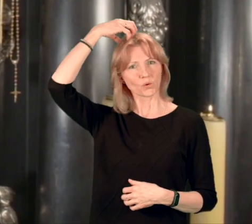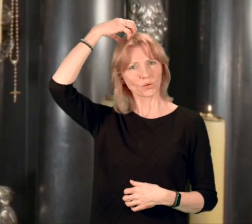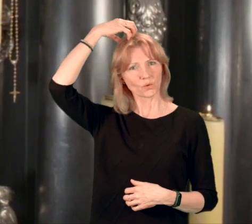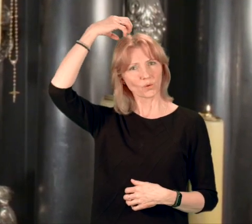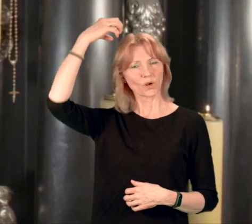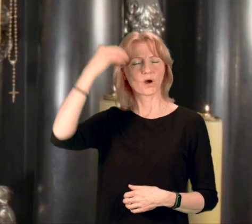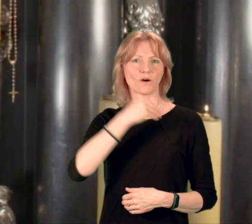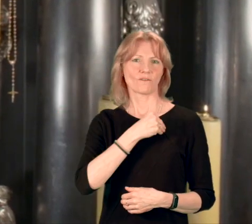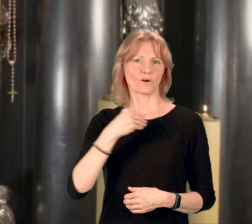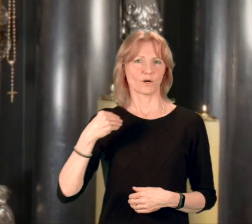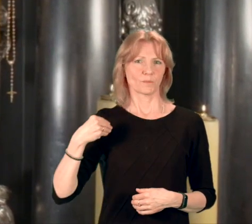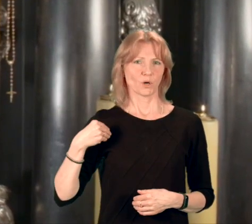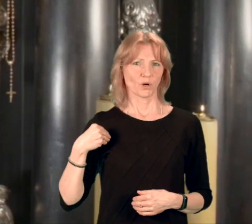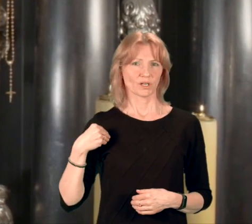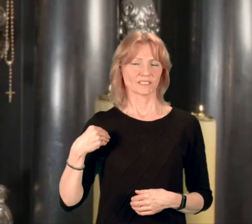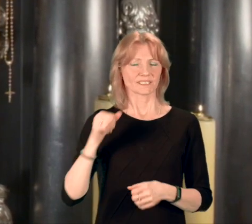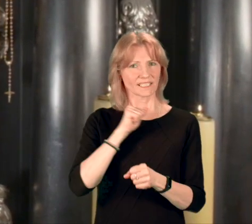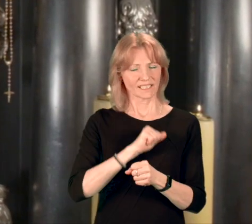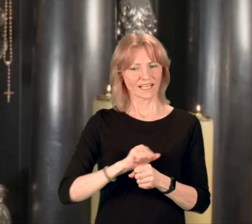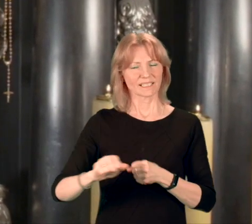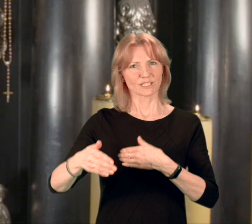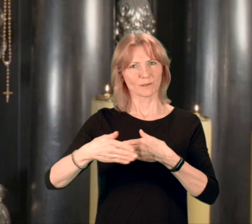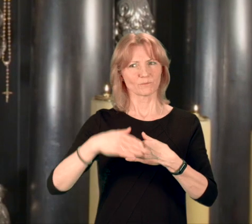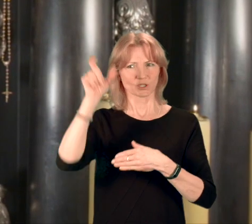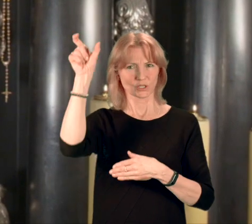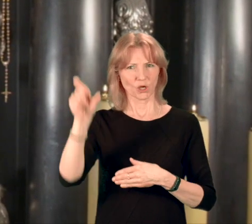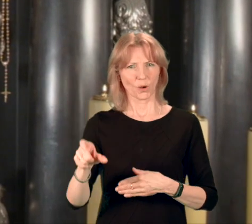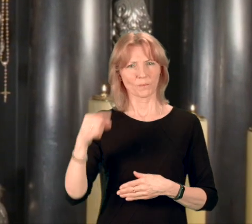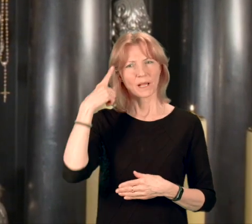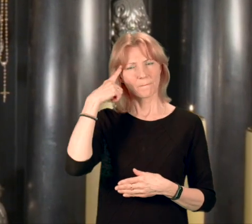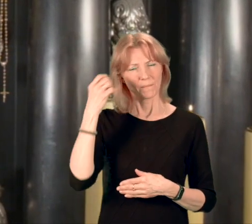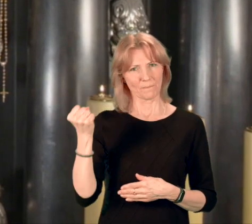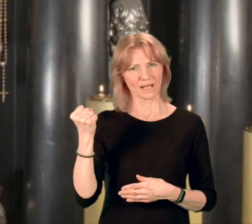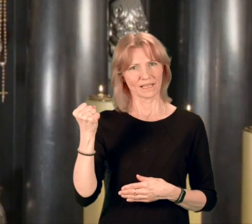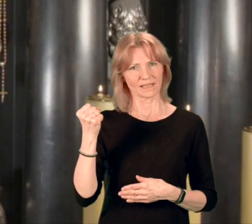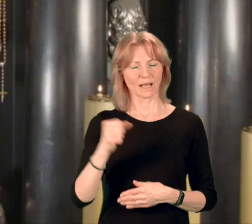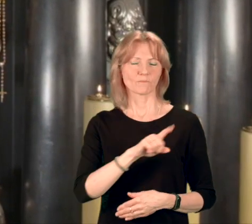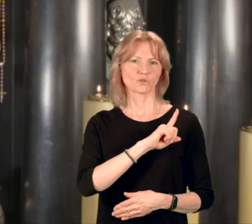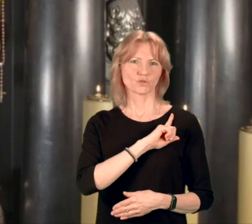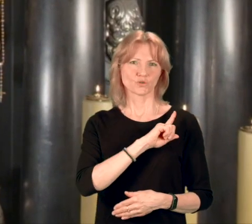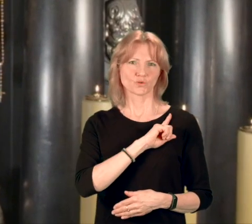Maryjo, Królowo Polski,